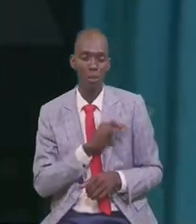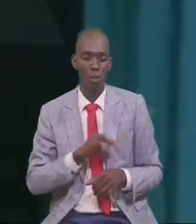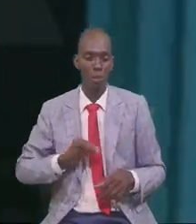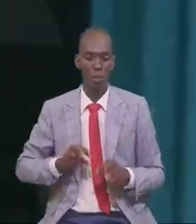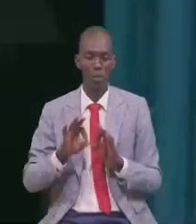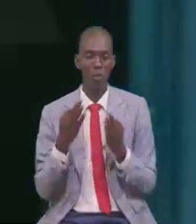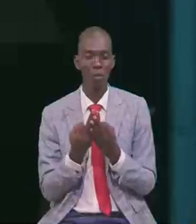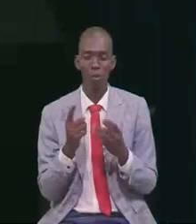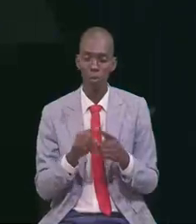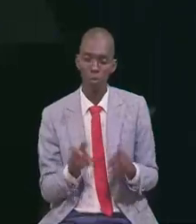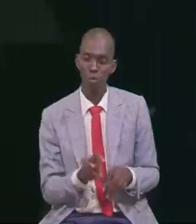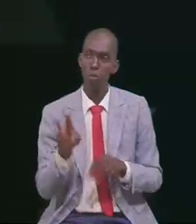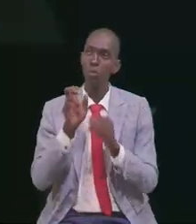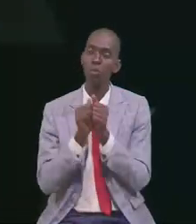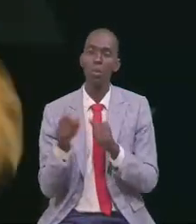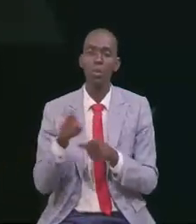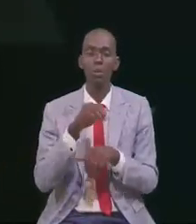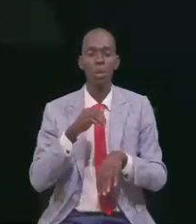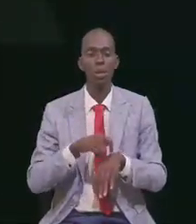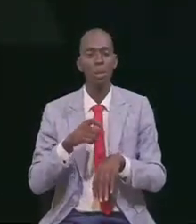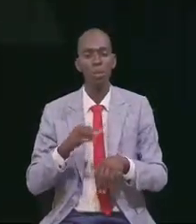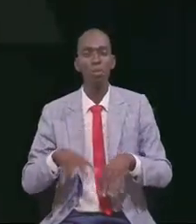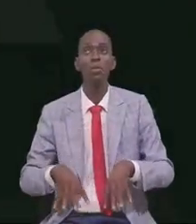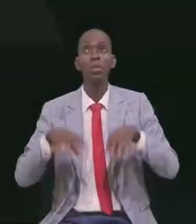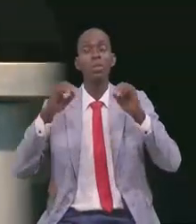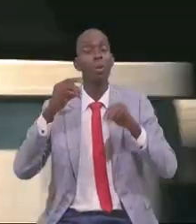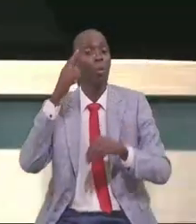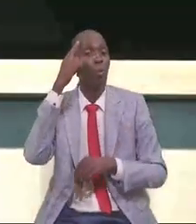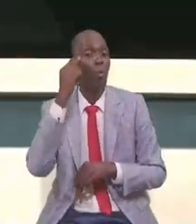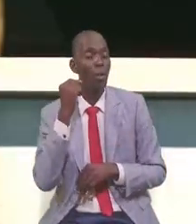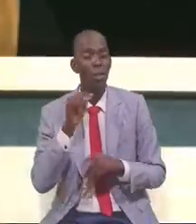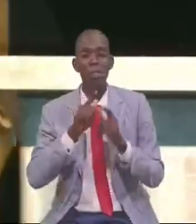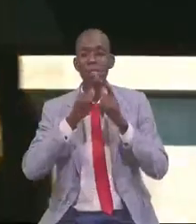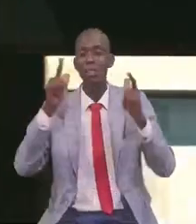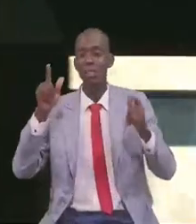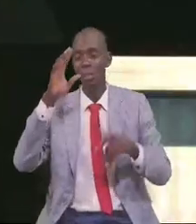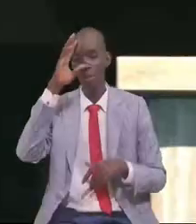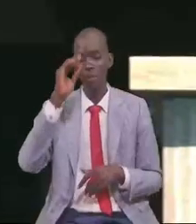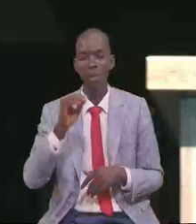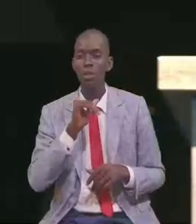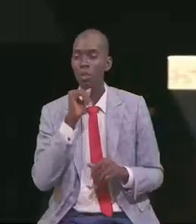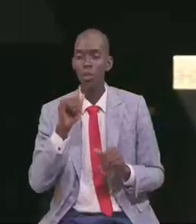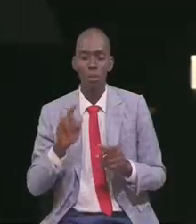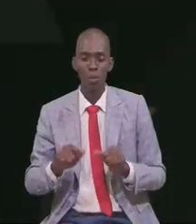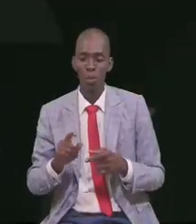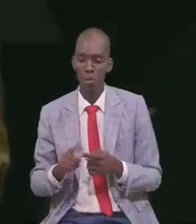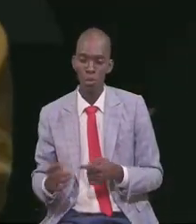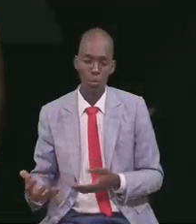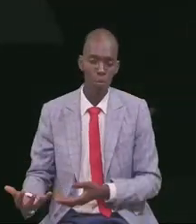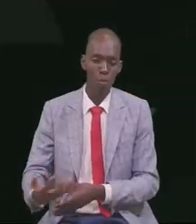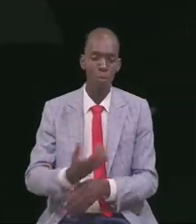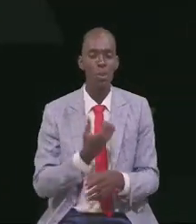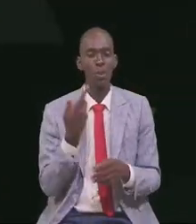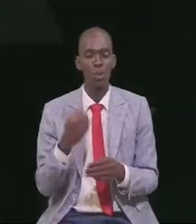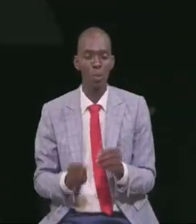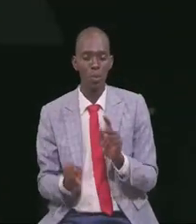à l'enlèvement. Moïse, un grand homme, il n'a pas pu amener les membres de sa famille, les gens même les plus proches de lui, il n'a